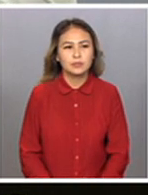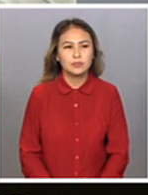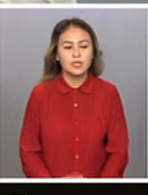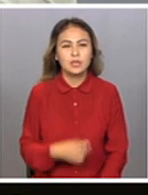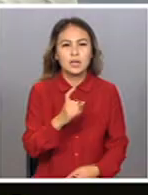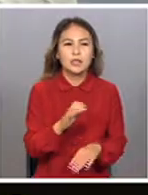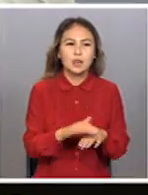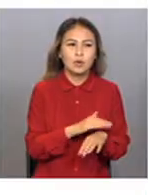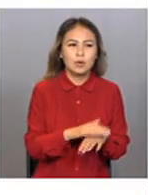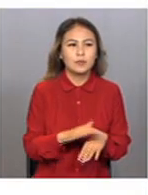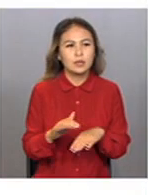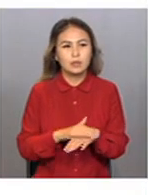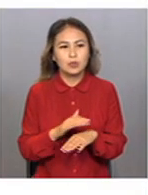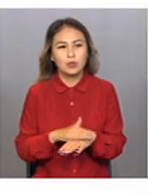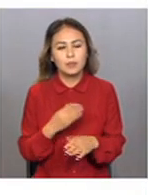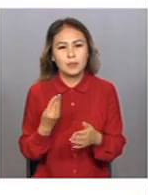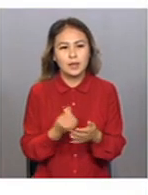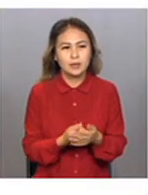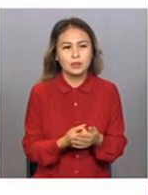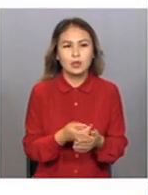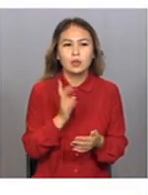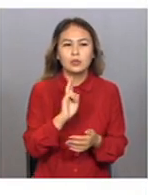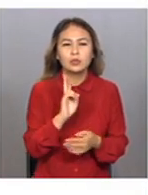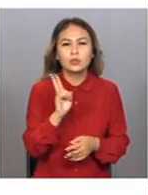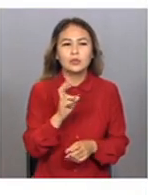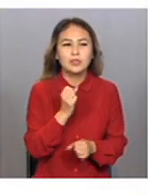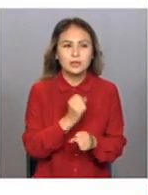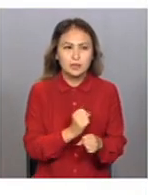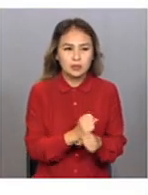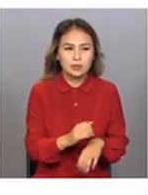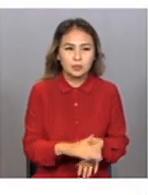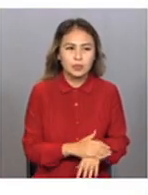За добро добром платит. Тот, кто